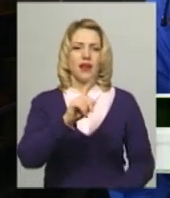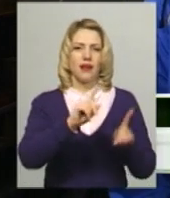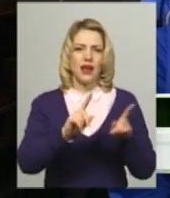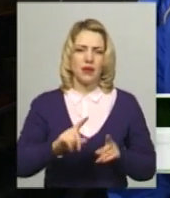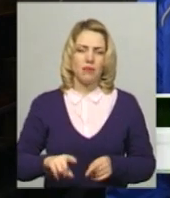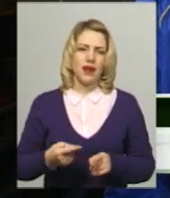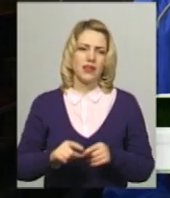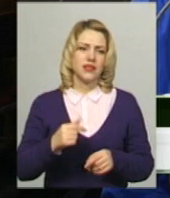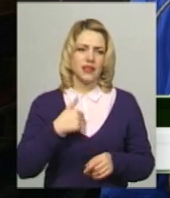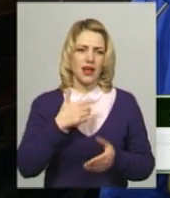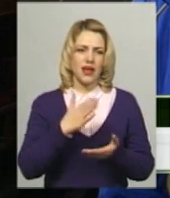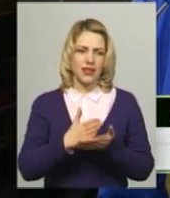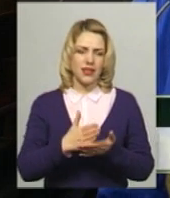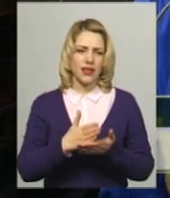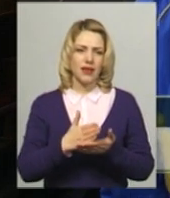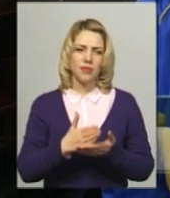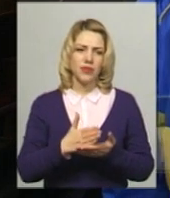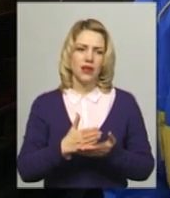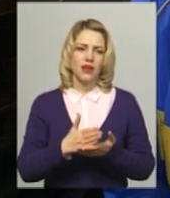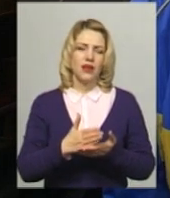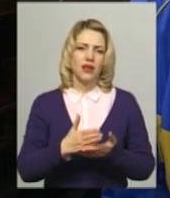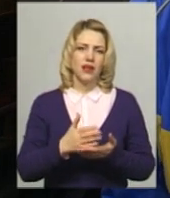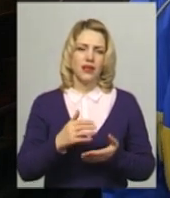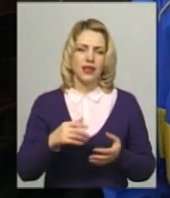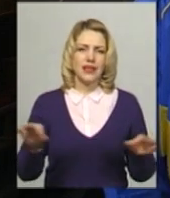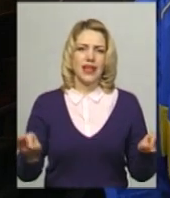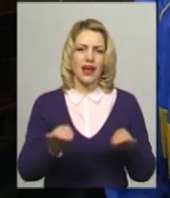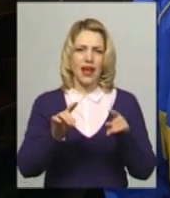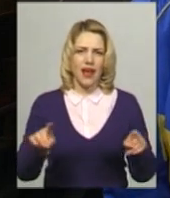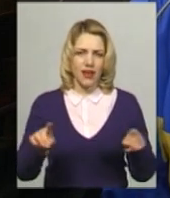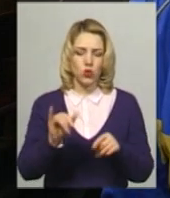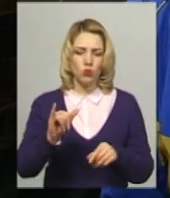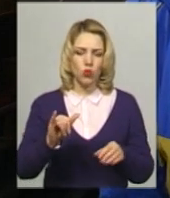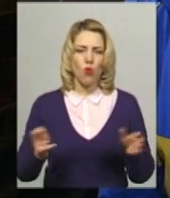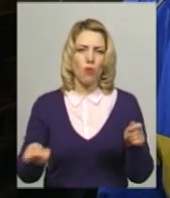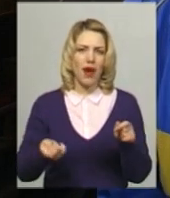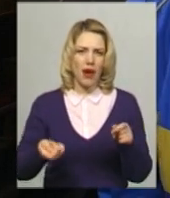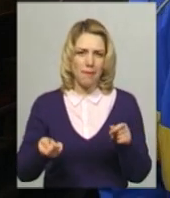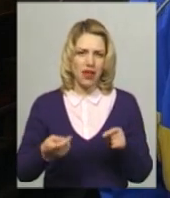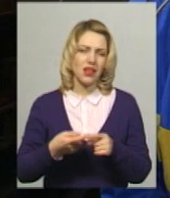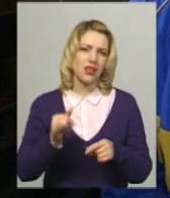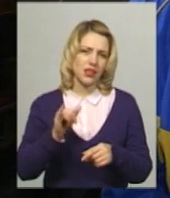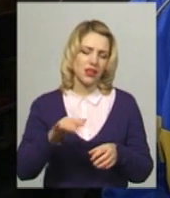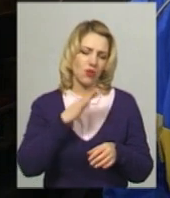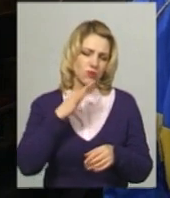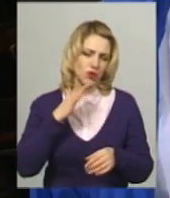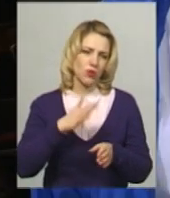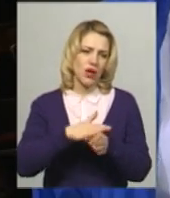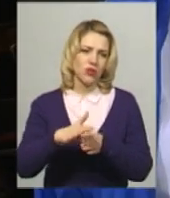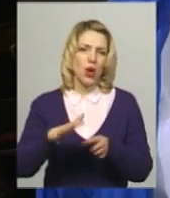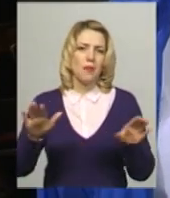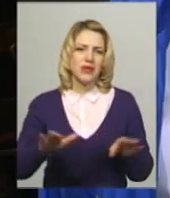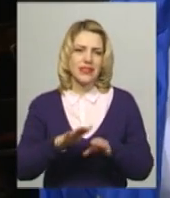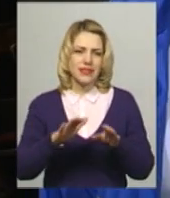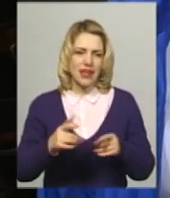я є диригентом у барабанах. Також ми будемо виконувати багато пісень, де я також буду приймати участь. «Барвінку»